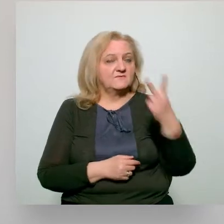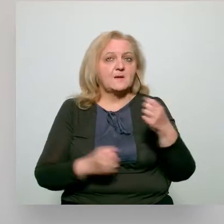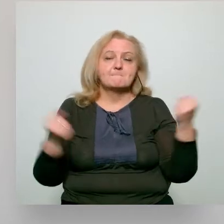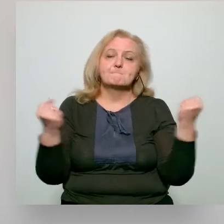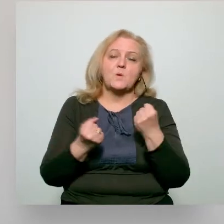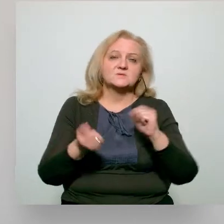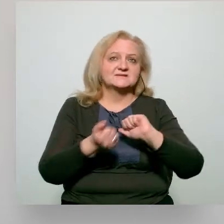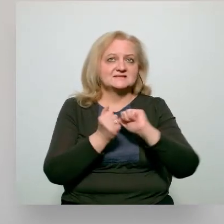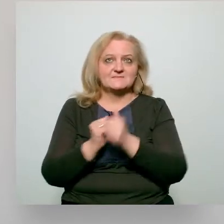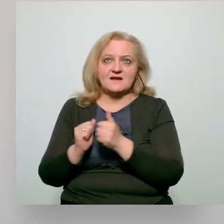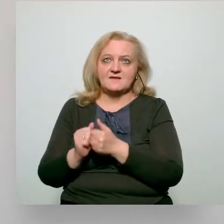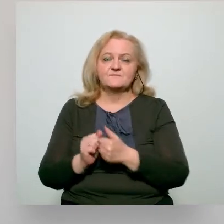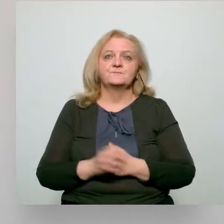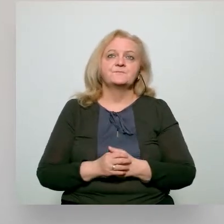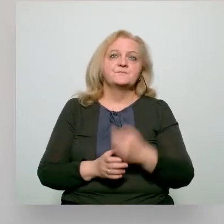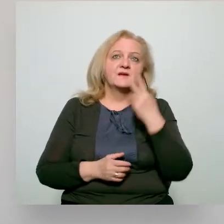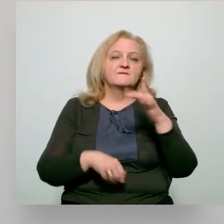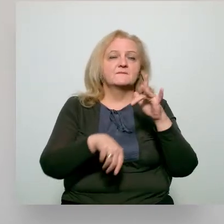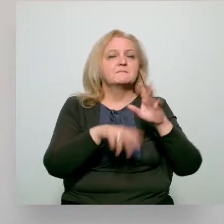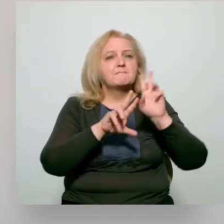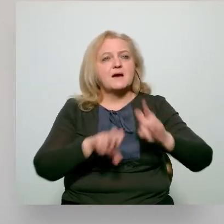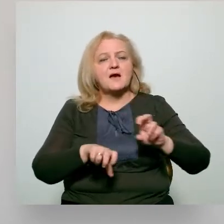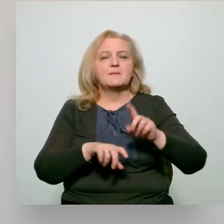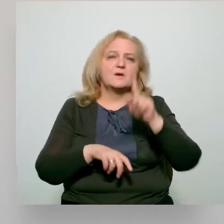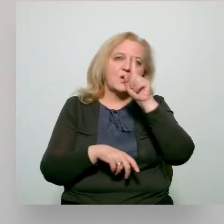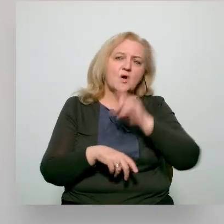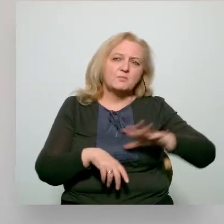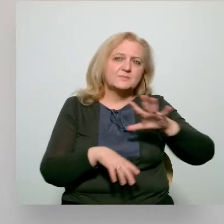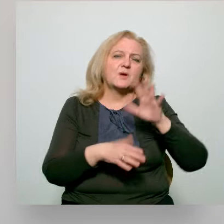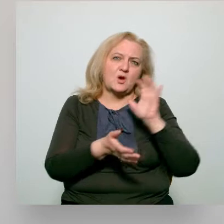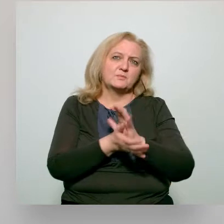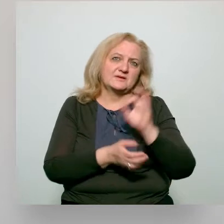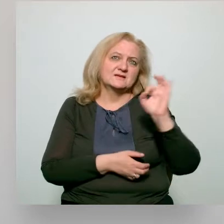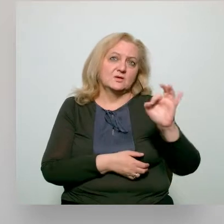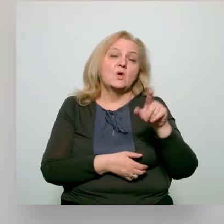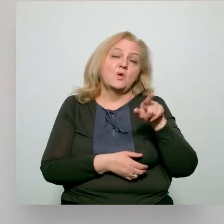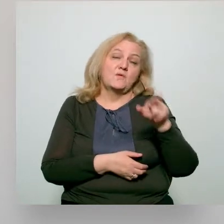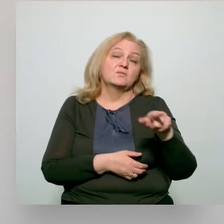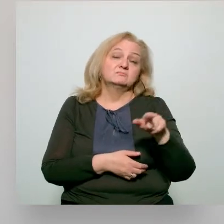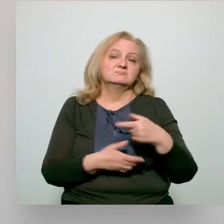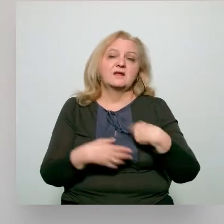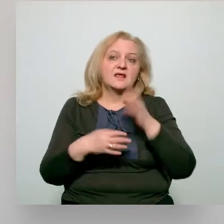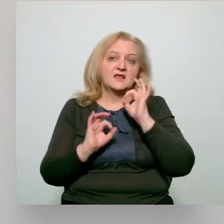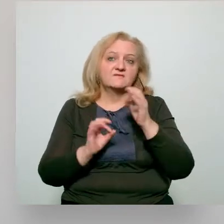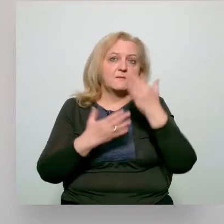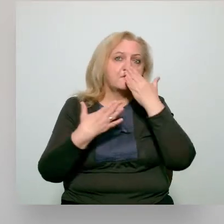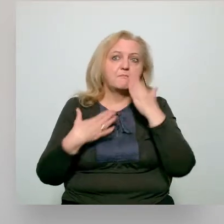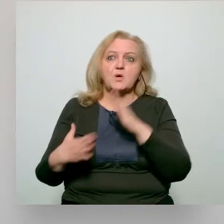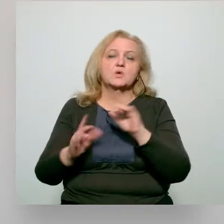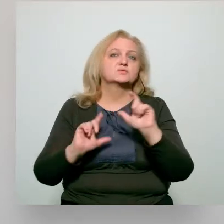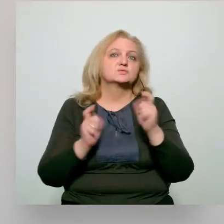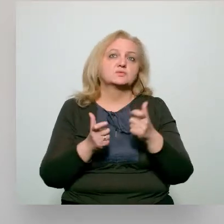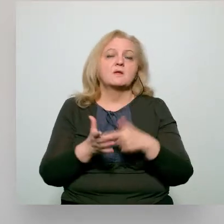zmiany. Widzieliśmy wyniki badań opinii społecznej, widzimy świeże dane socjologiczne, które pokazują, że